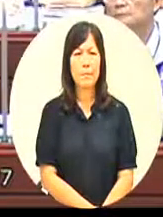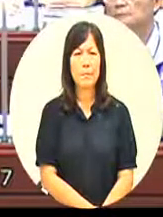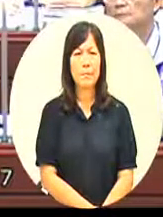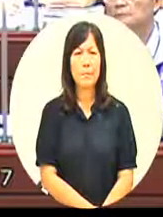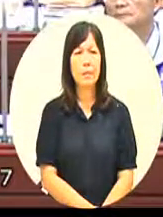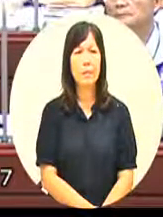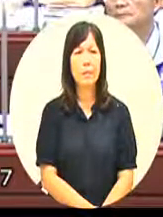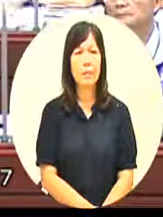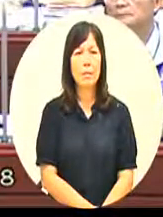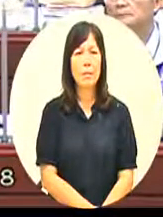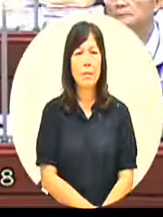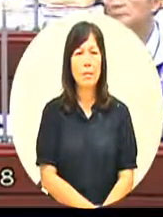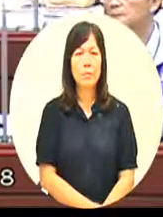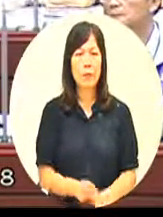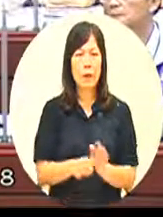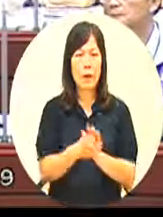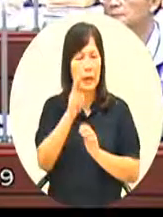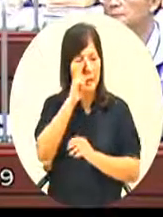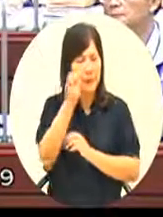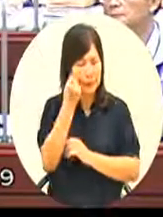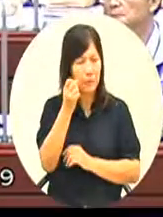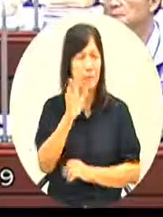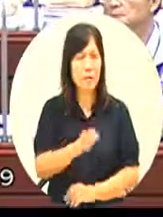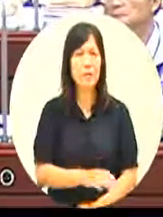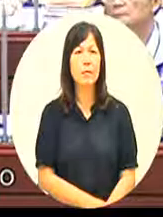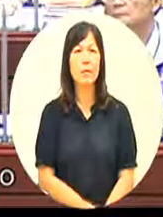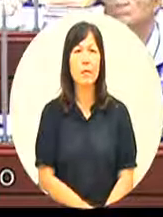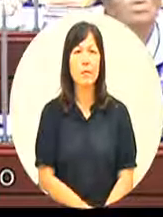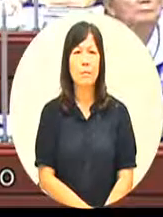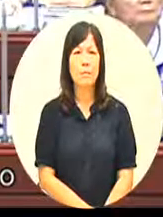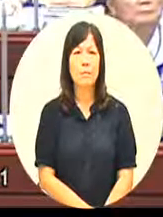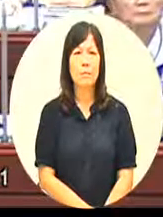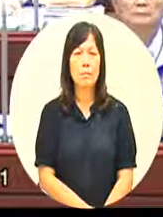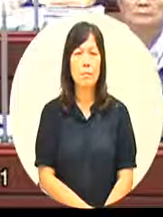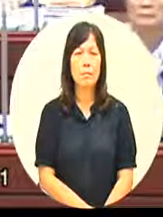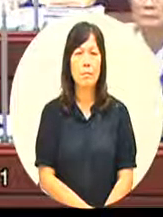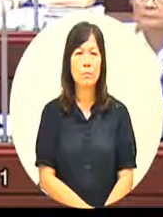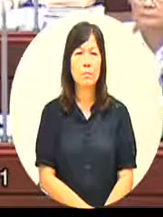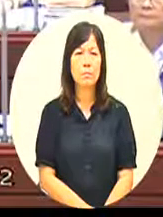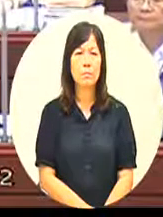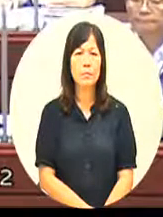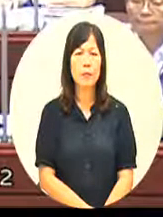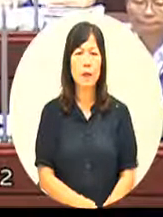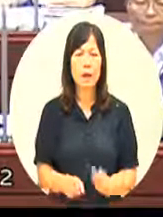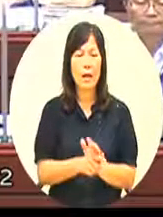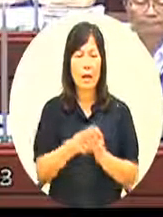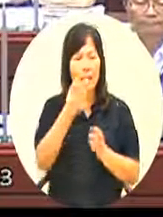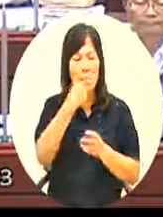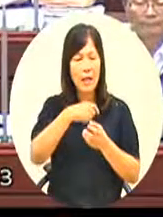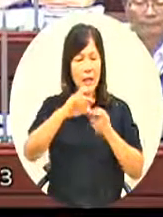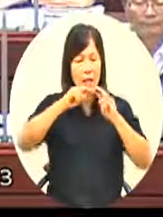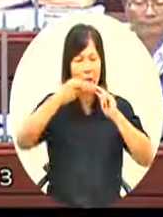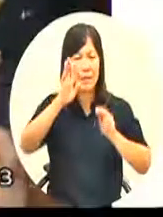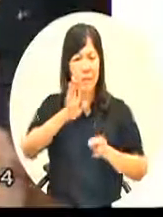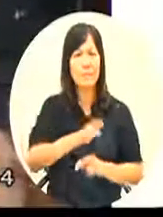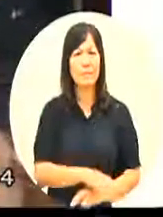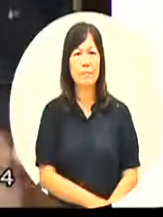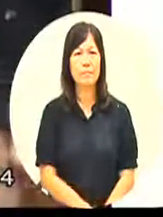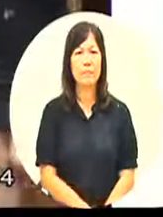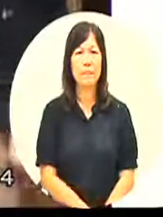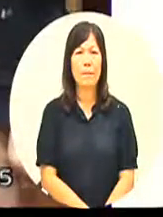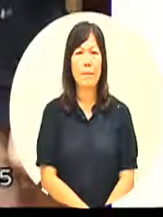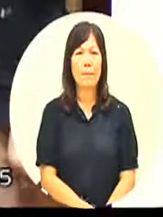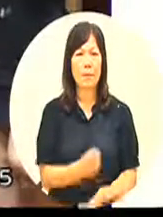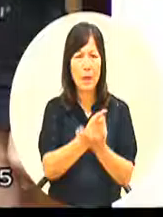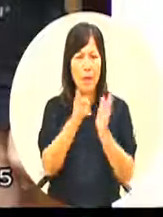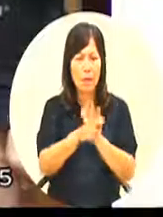跳糖，巧克力。好，对，那个伽马糖。哎，对，你看